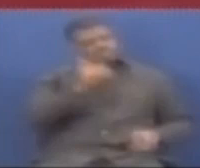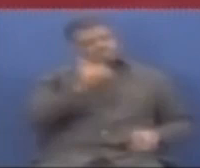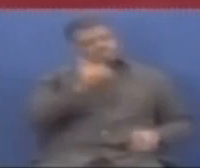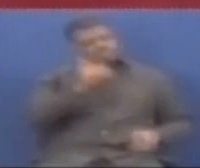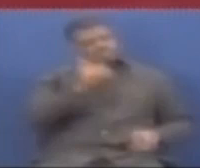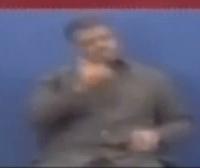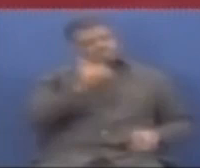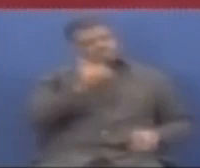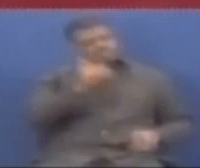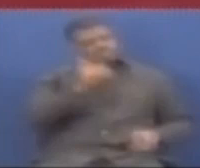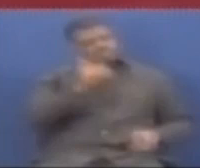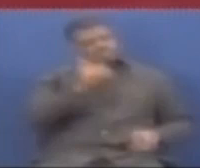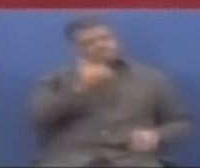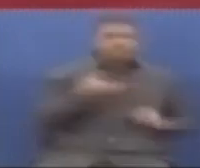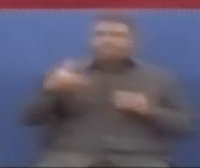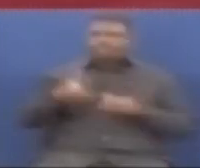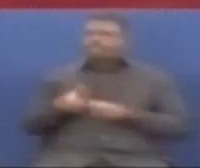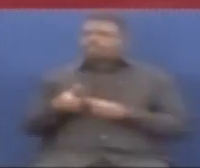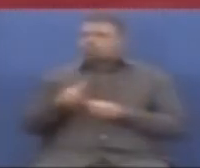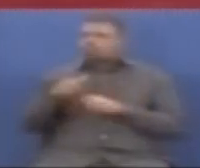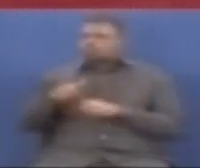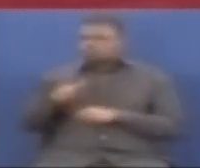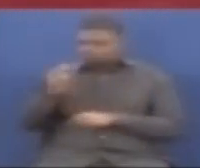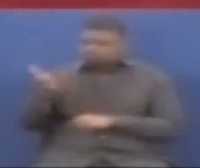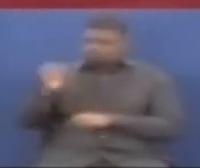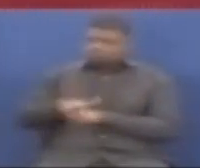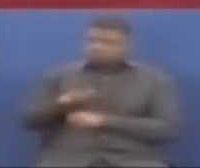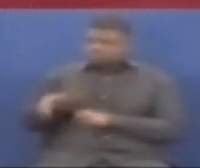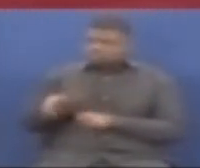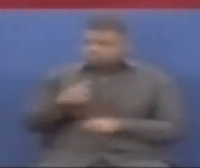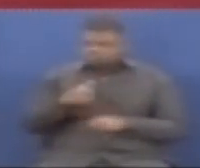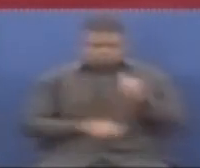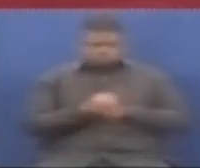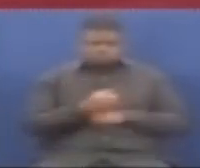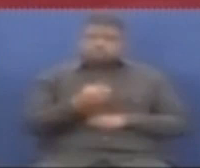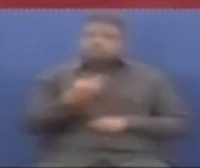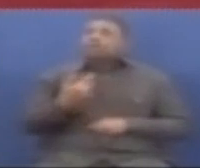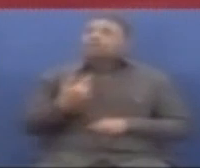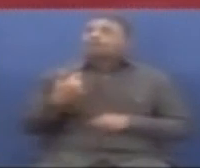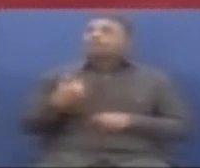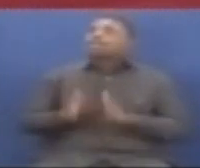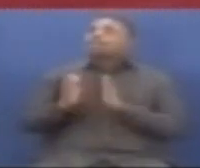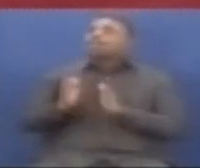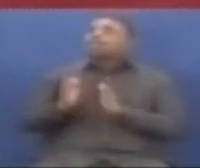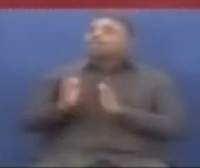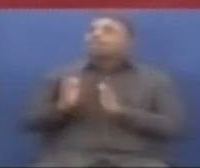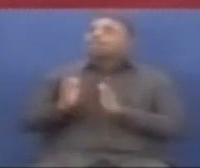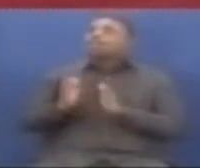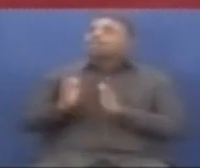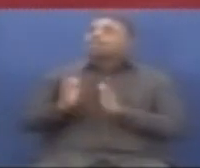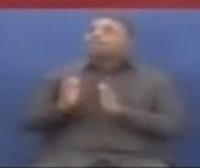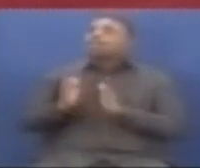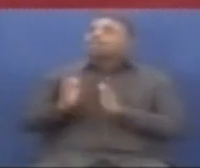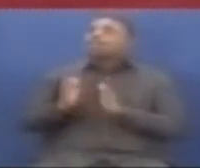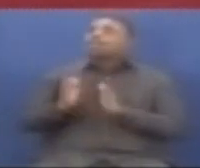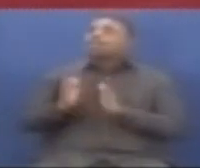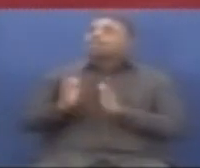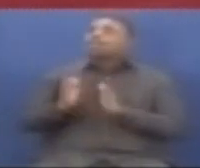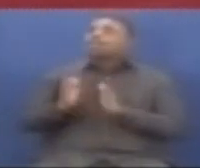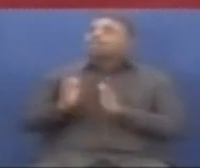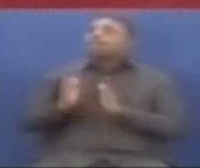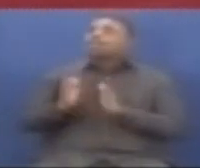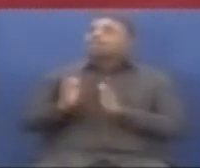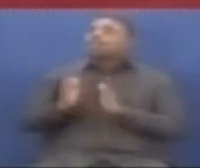Boniface Mwita Getere kama ifuatavyo. Kwanza Mheshimiwa Naibu Spika, nimpongeze tu Mheshimiwa Mbunge kwa sababu